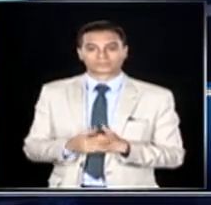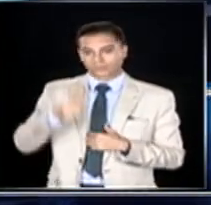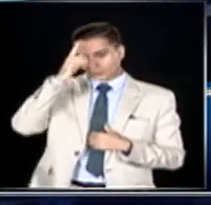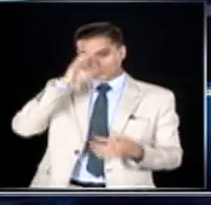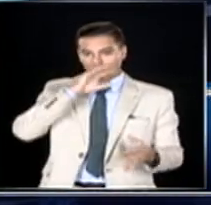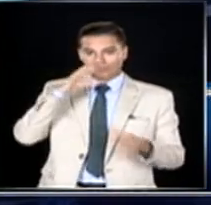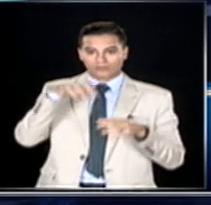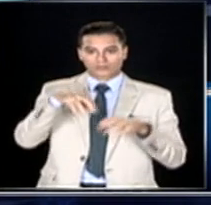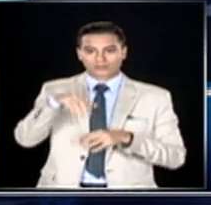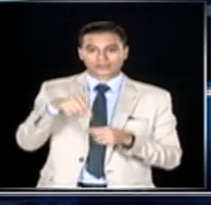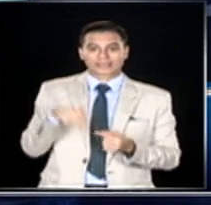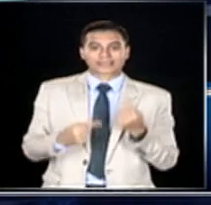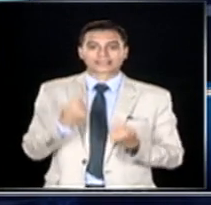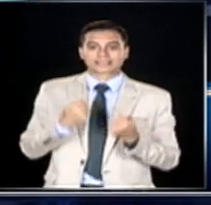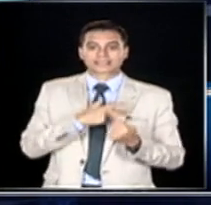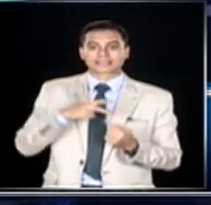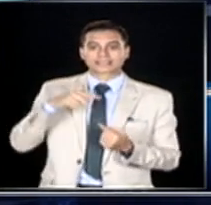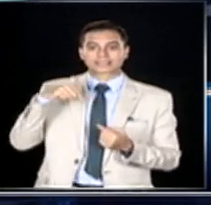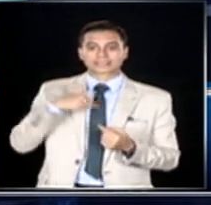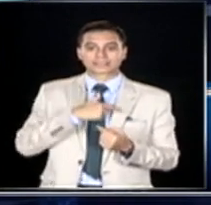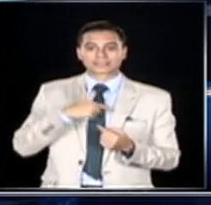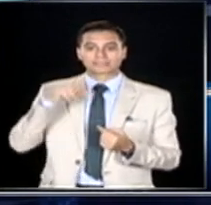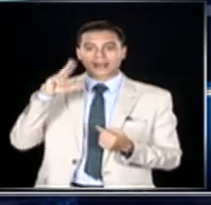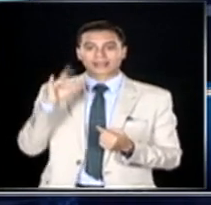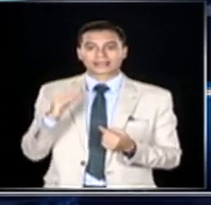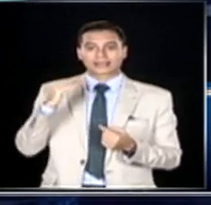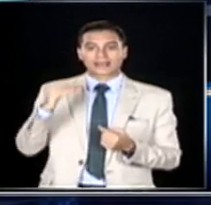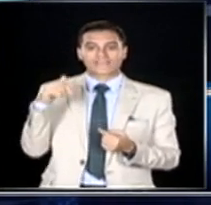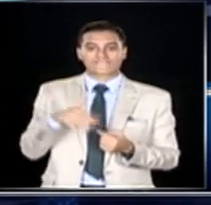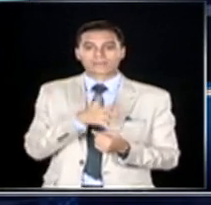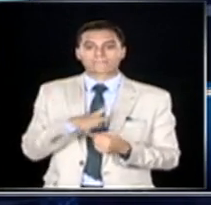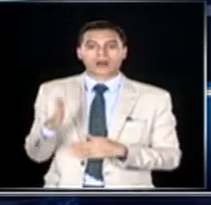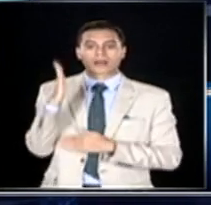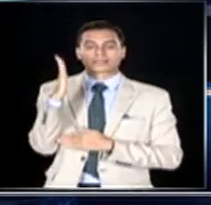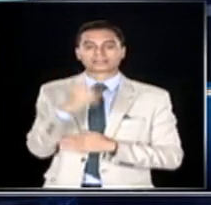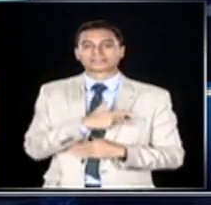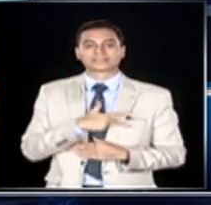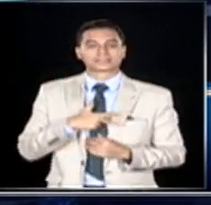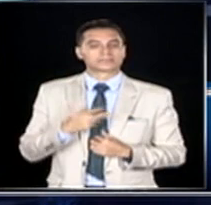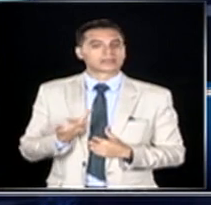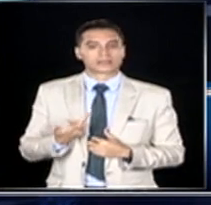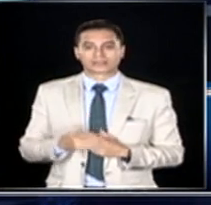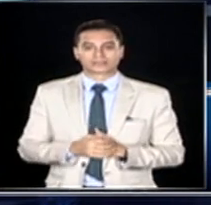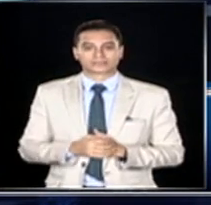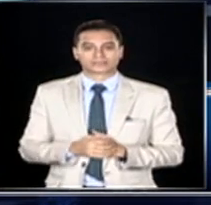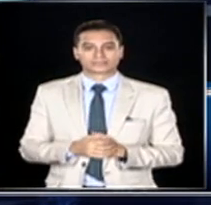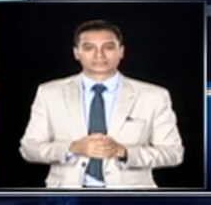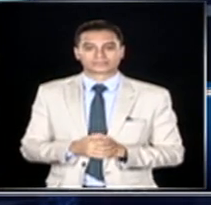جغرافيا. تقع جزيرة الريح بأحد البحار